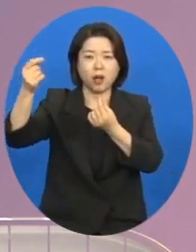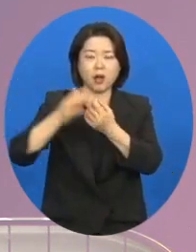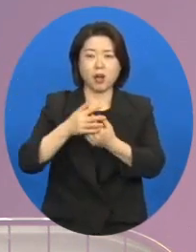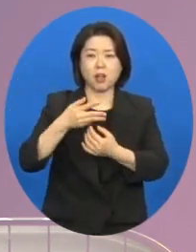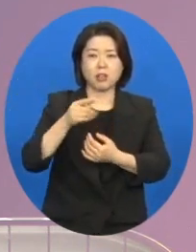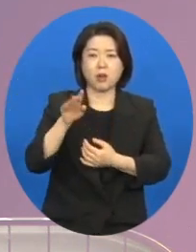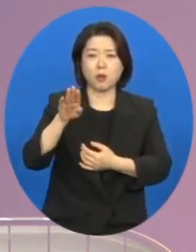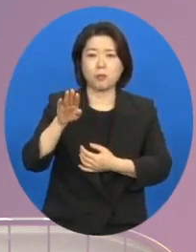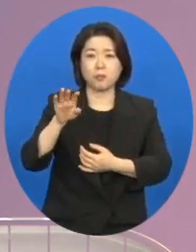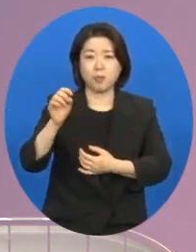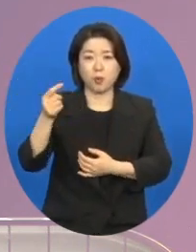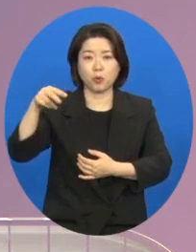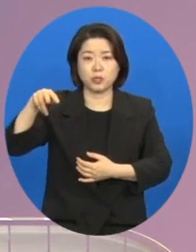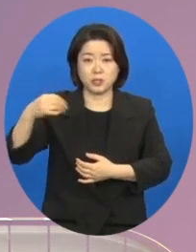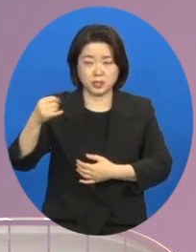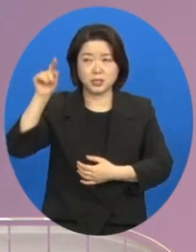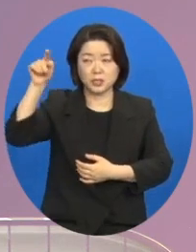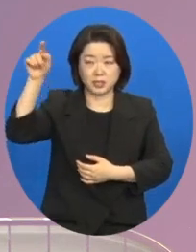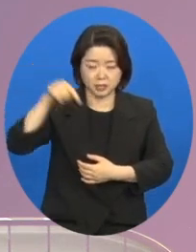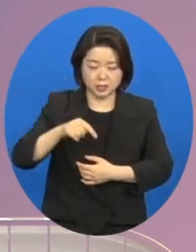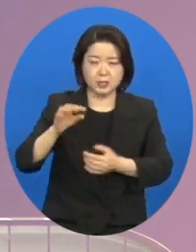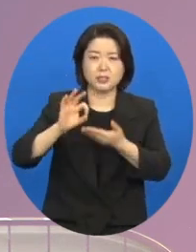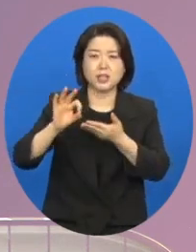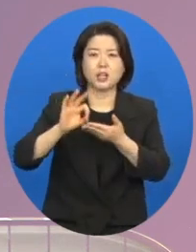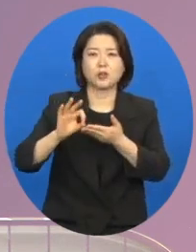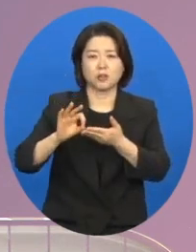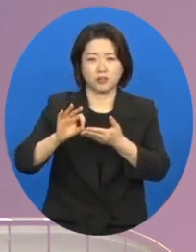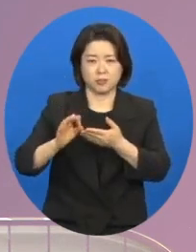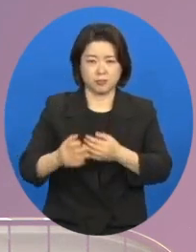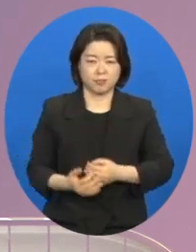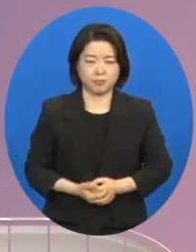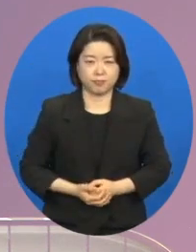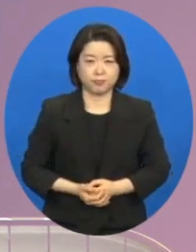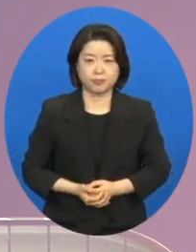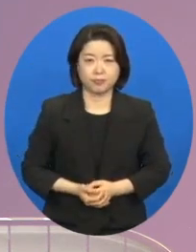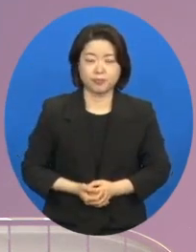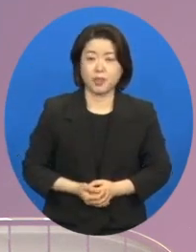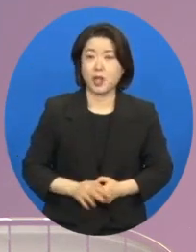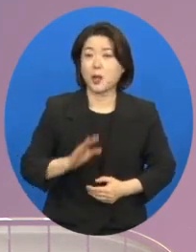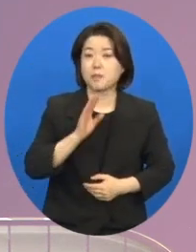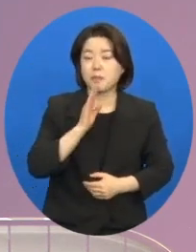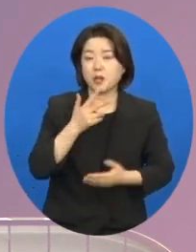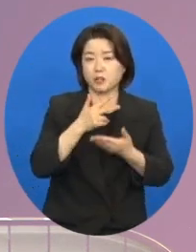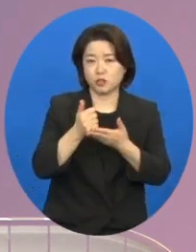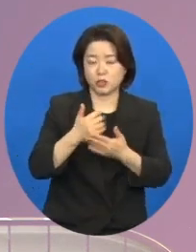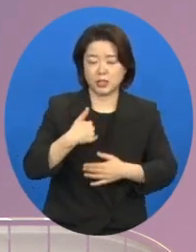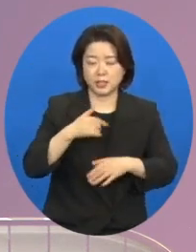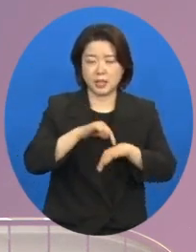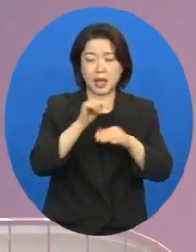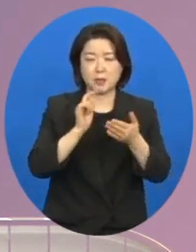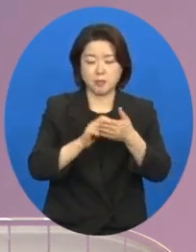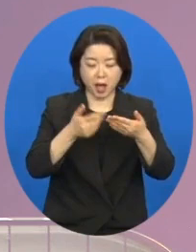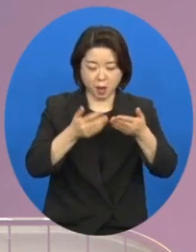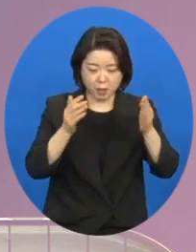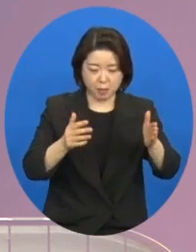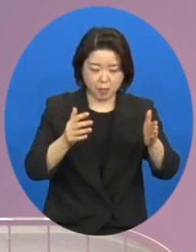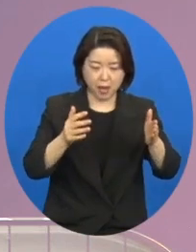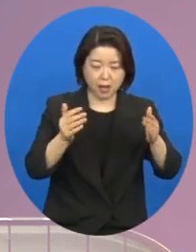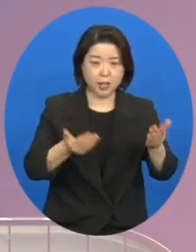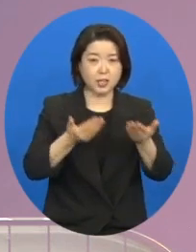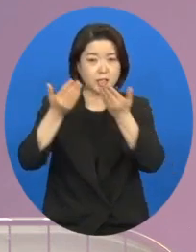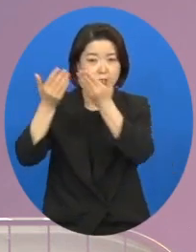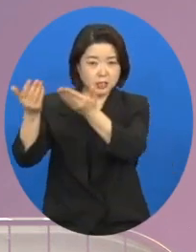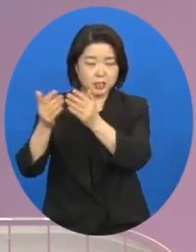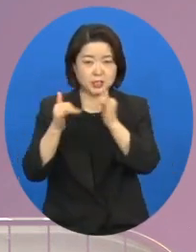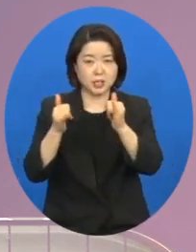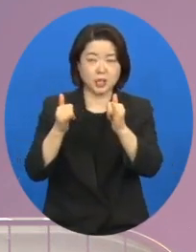써요. 주님은 의도적으로 그 단어를 쓰신 거예요. 바로 주님께 자신의 마음의 방을 내어드린 사람이 바로